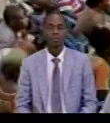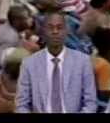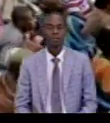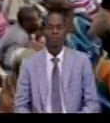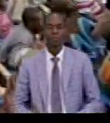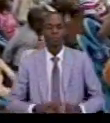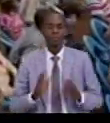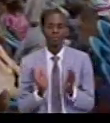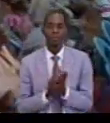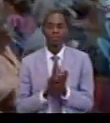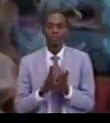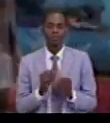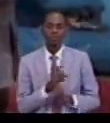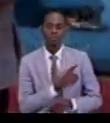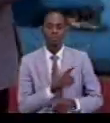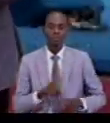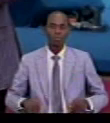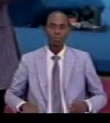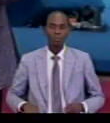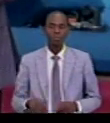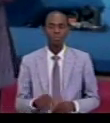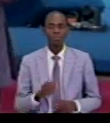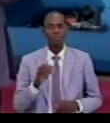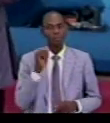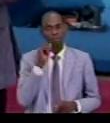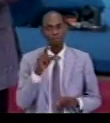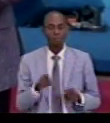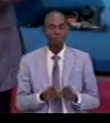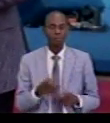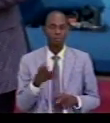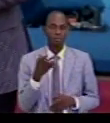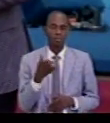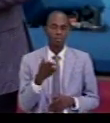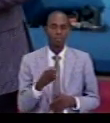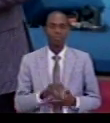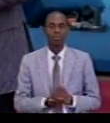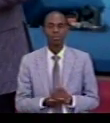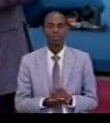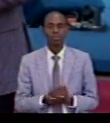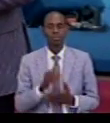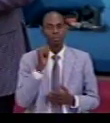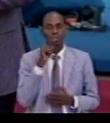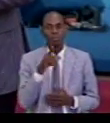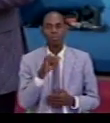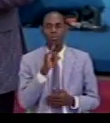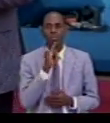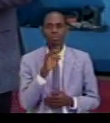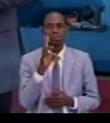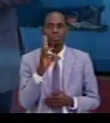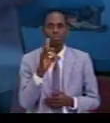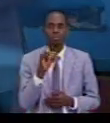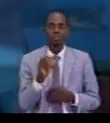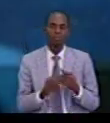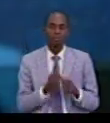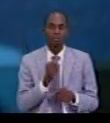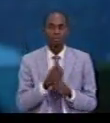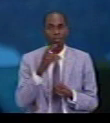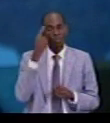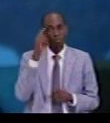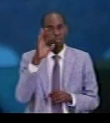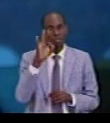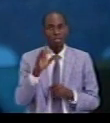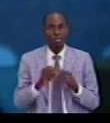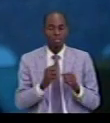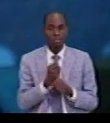the Lord! Our sister's name is Adjo. She is 60 years old. For 9 years now, she has